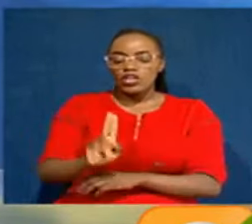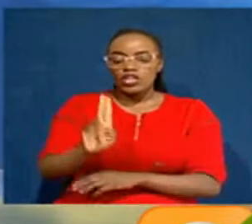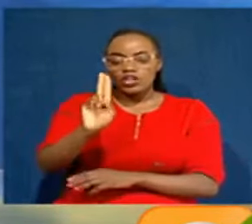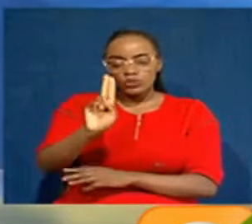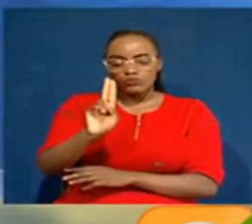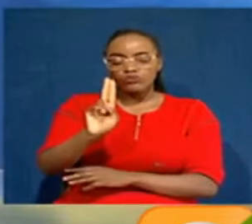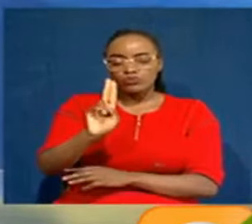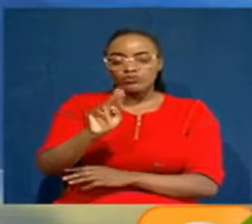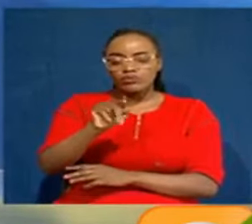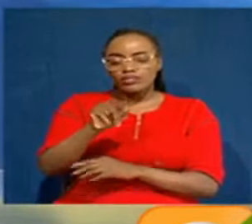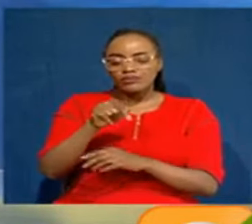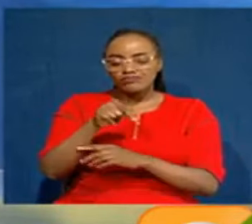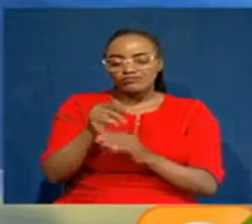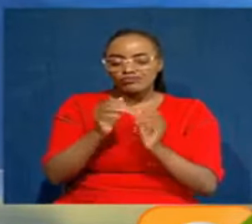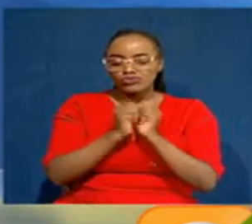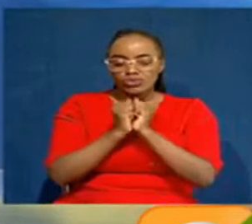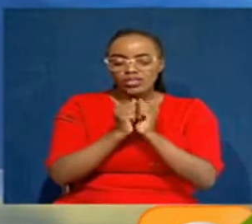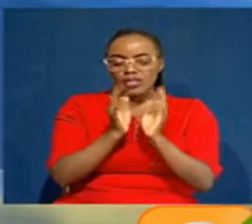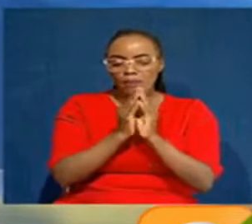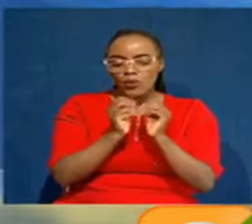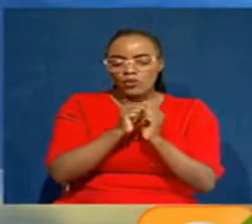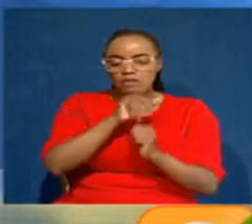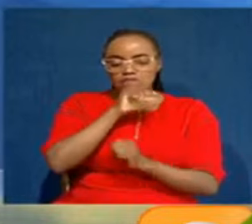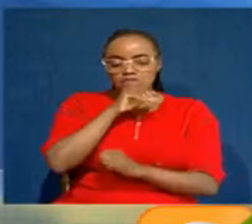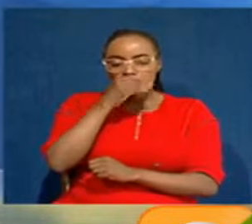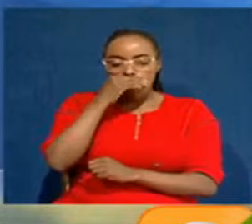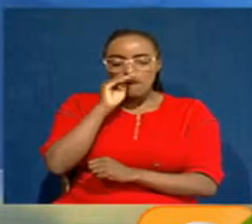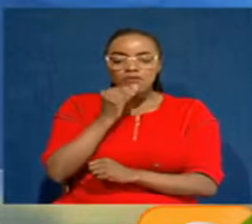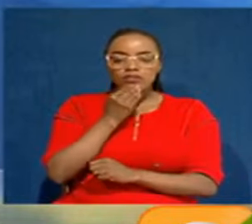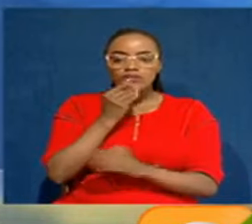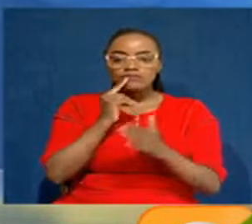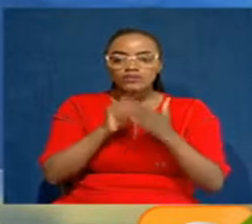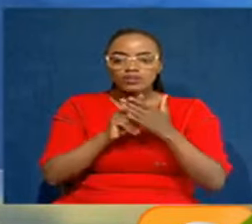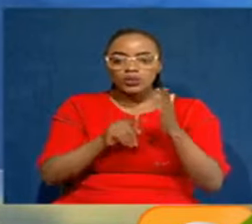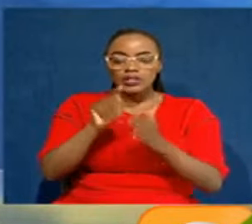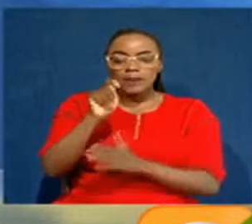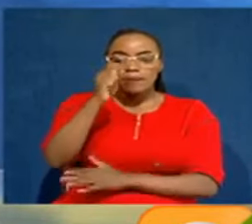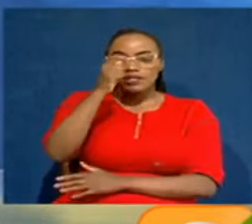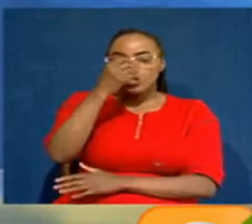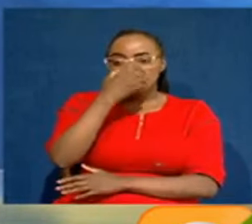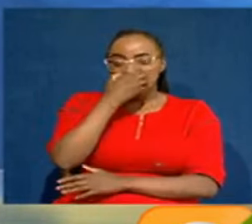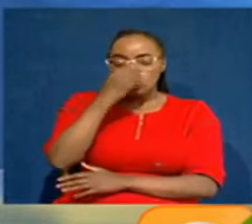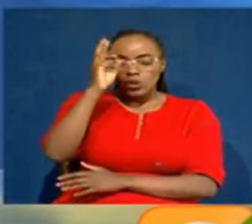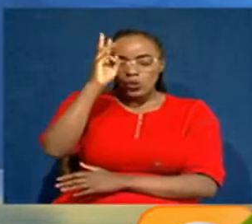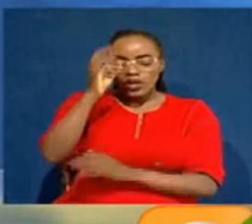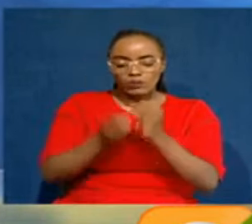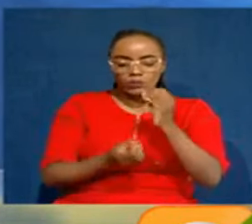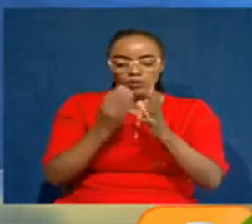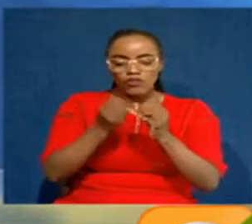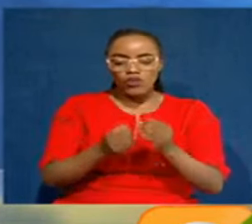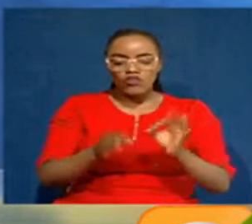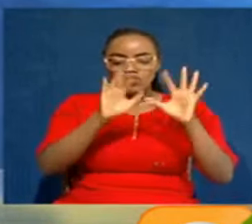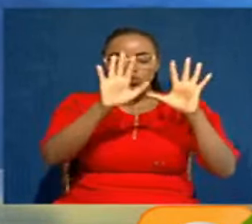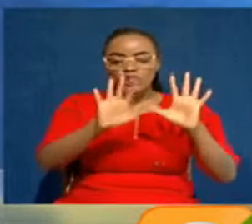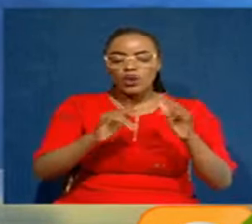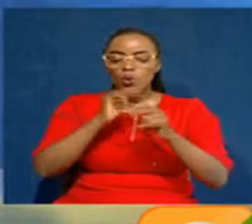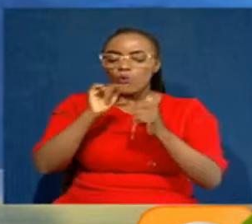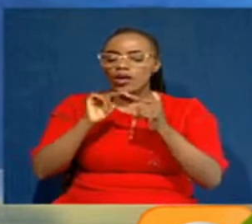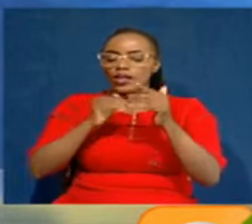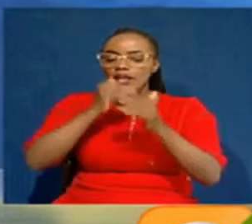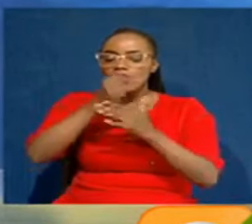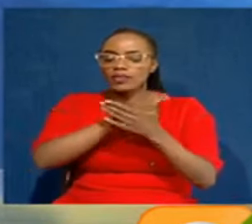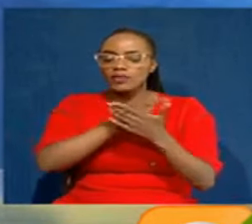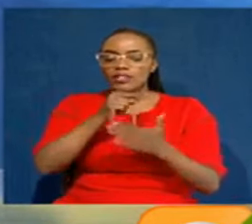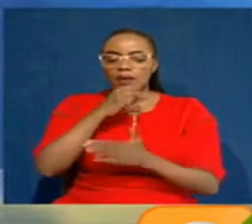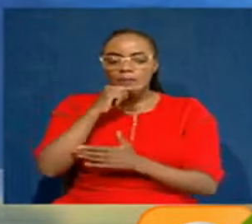Afrika. Katika kikao cha pamoja na Odinga, Mudavadi ameongeza kwamba Rais William Ruto atazindua rasmi kampeni hiyo wiki ijayo na